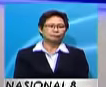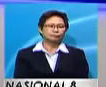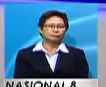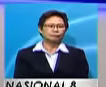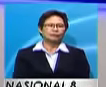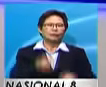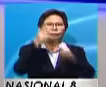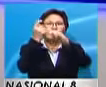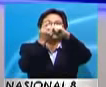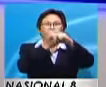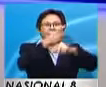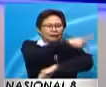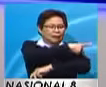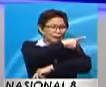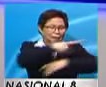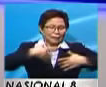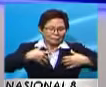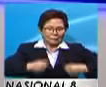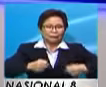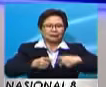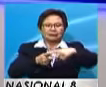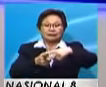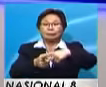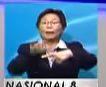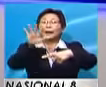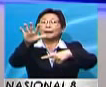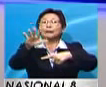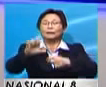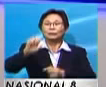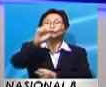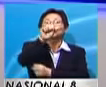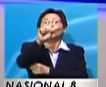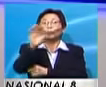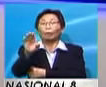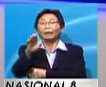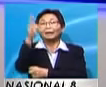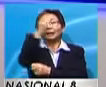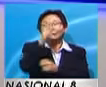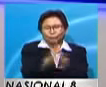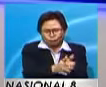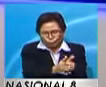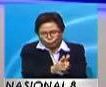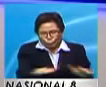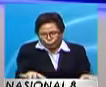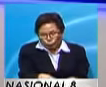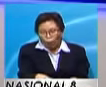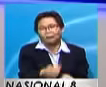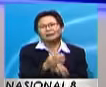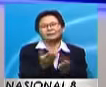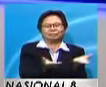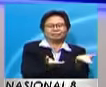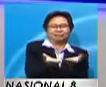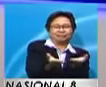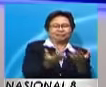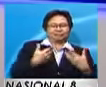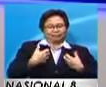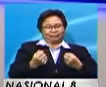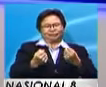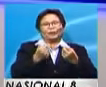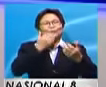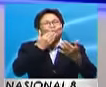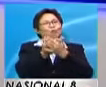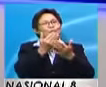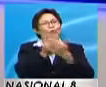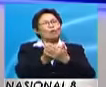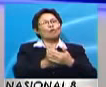Hai pembinaan klinik kesihatan Simpanglima di sungai besar antara usai kerajaan persekutuan menyedihkan primatan kesehatan